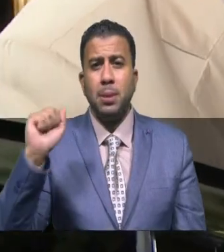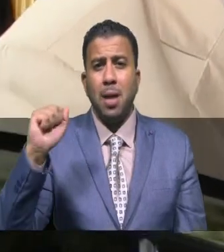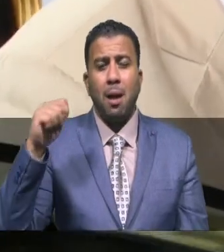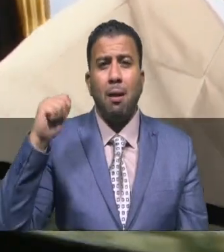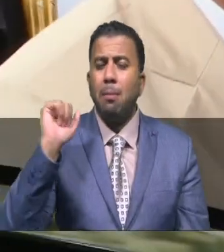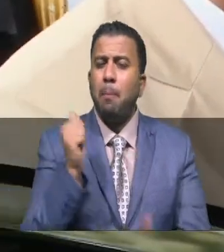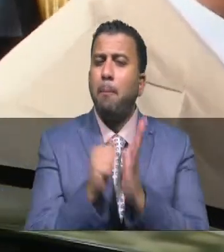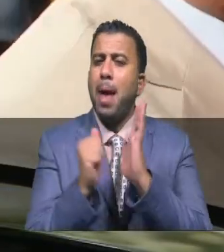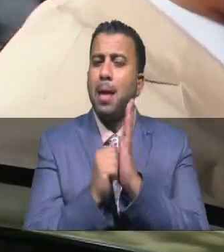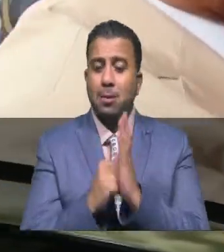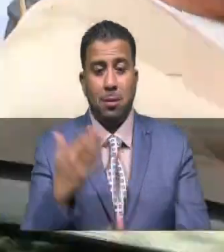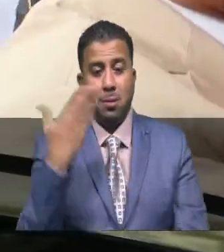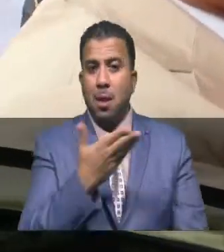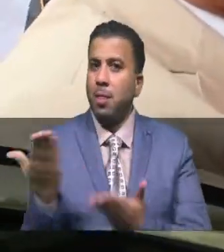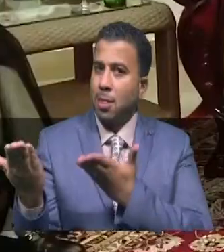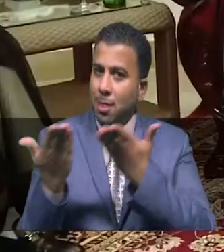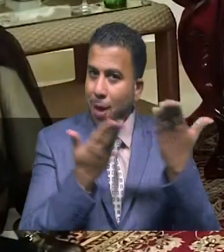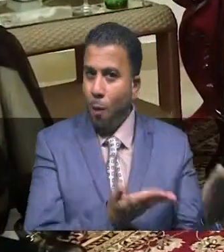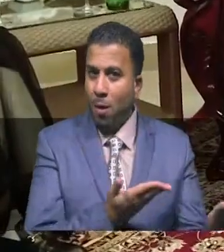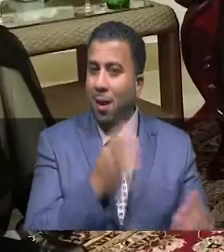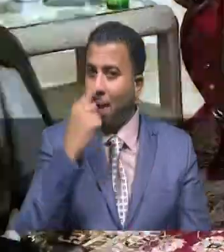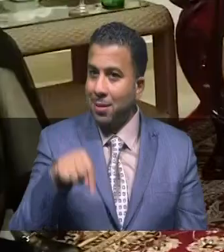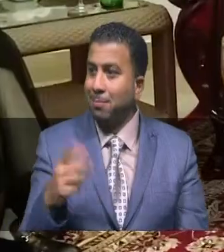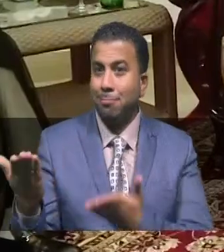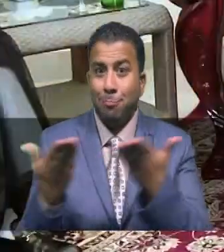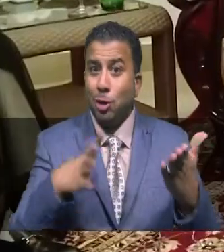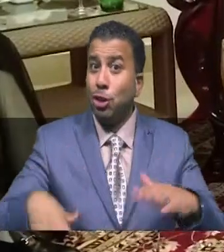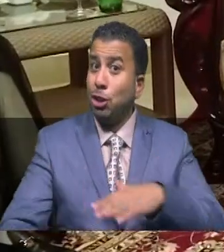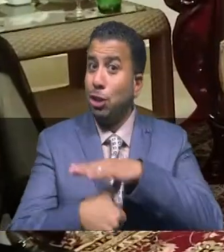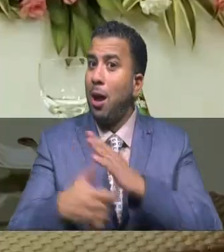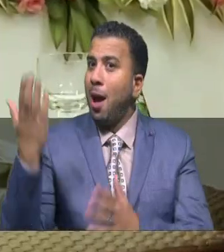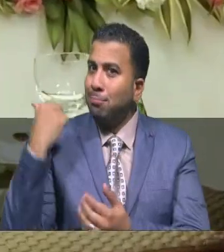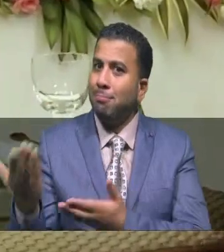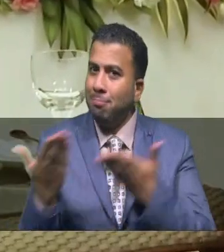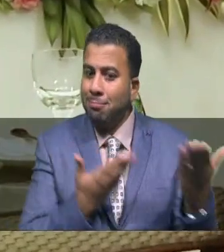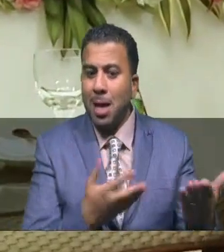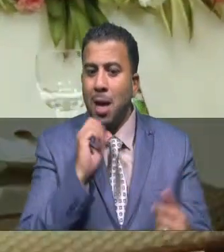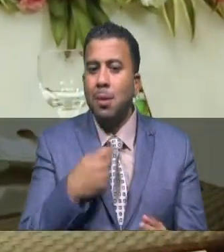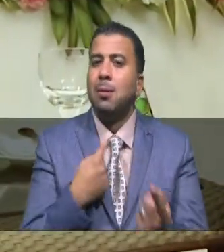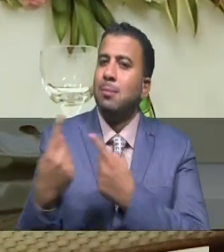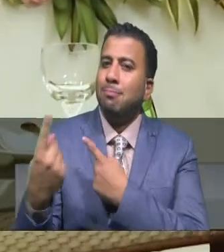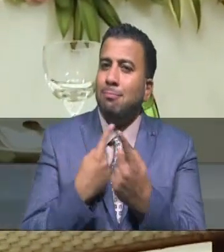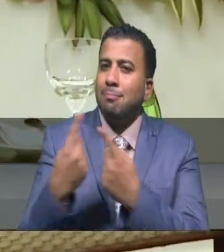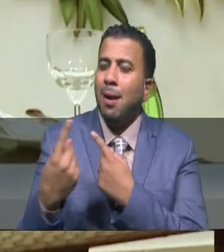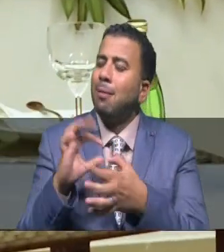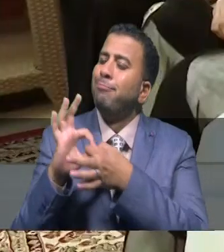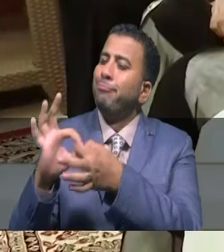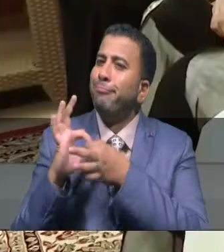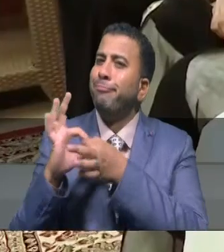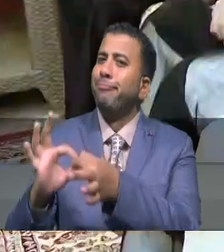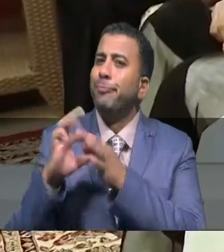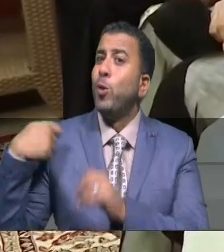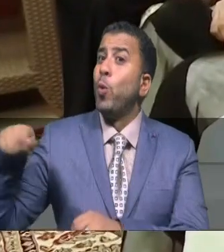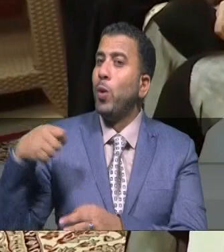في منزله بناء على دعوه قدمها معاليه لسموه في وقت سابق وجرى خلال اللقاء تبادل الاحاديث الوديه